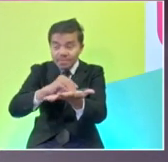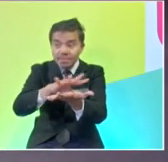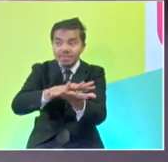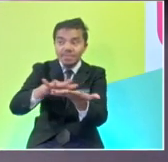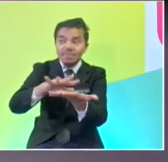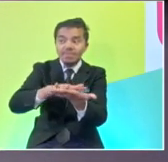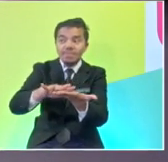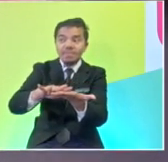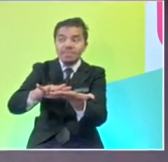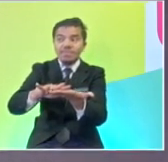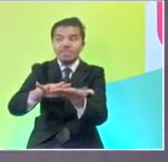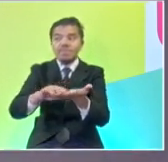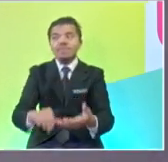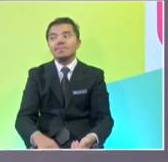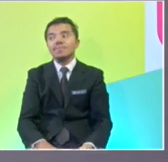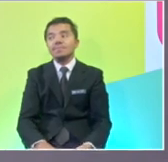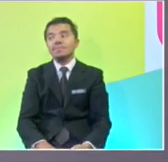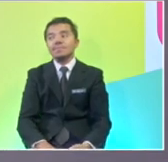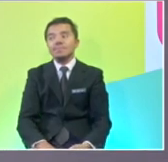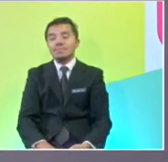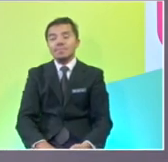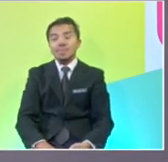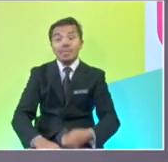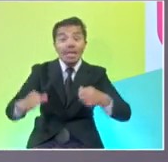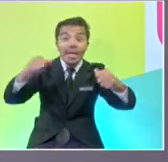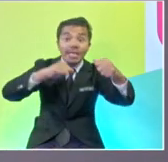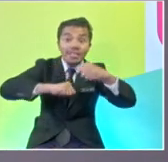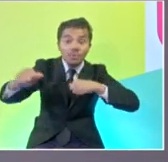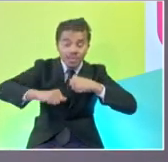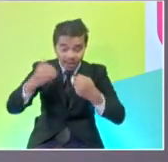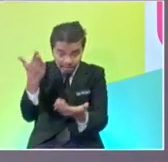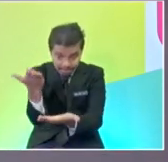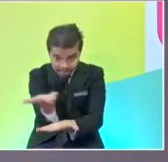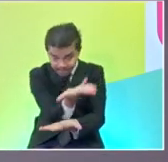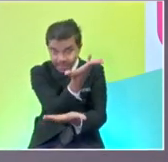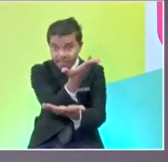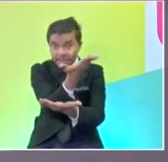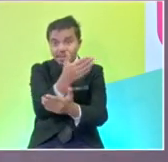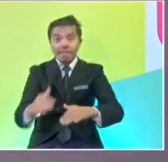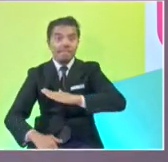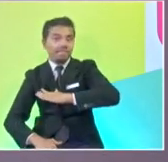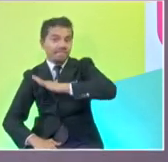adalah activity piring Pelangi piring Pelangi oke